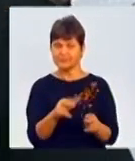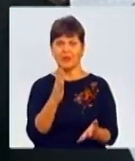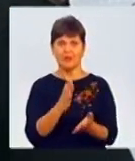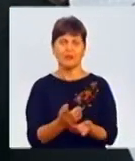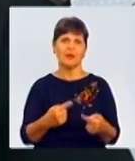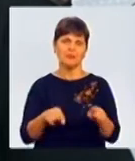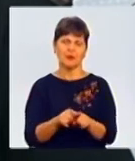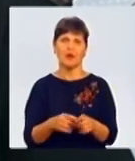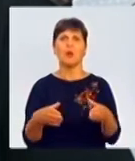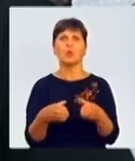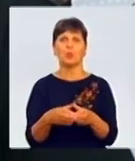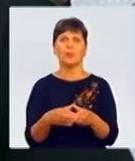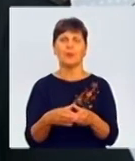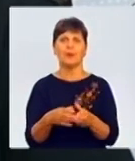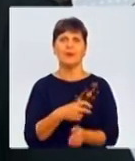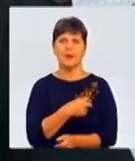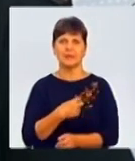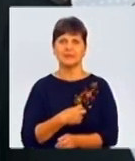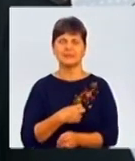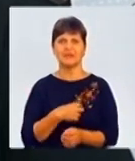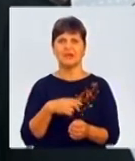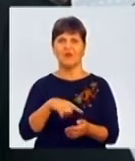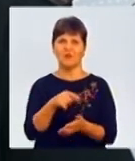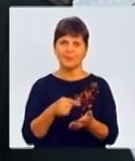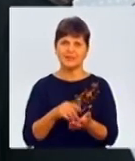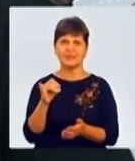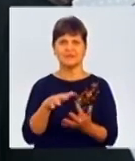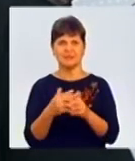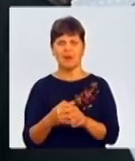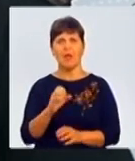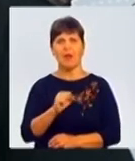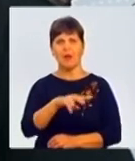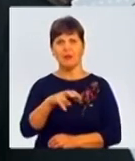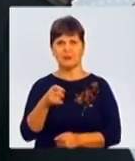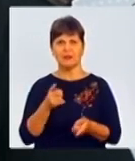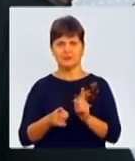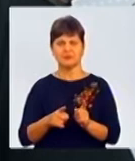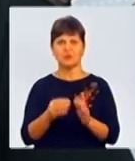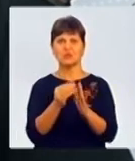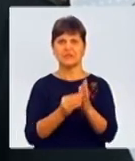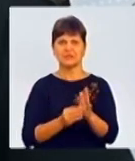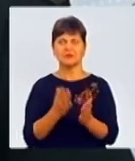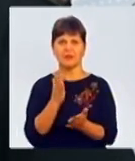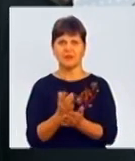групою ризику і в місті, і в селі. Але дійсно статистика показує, є невелика перевага над